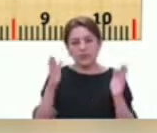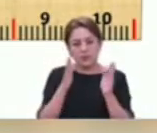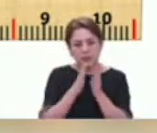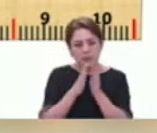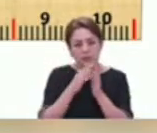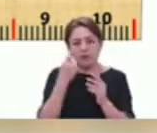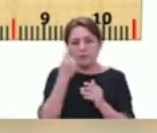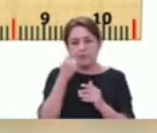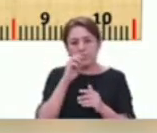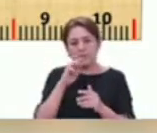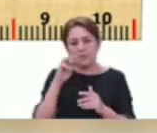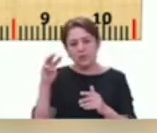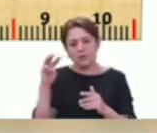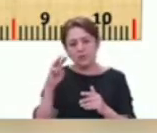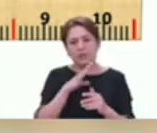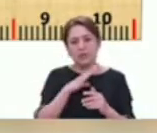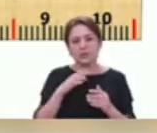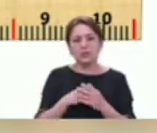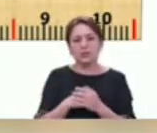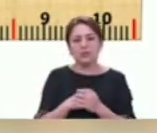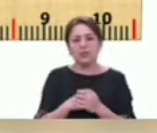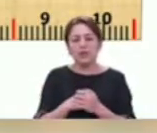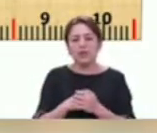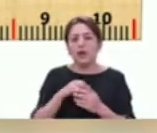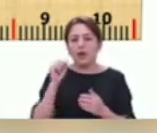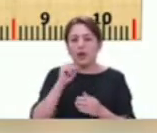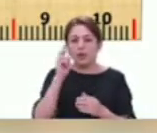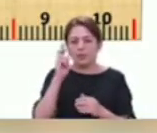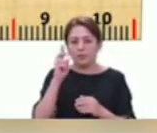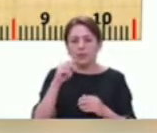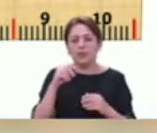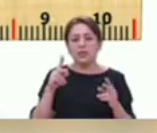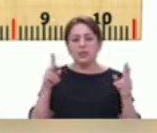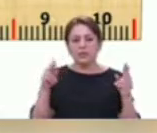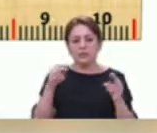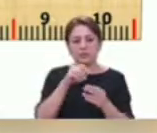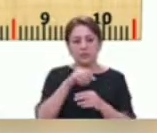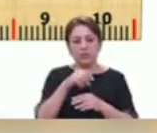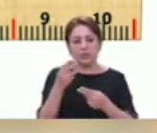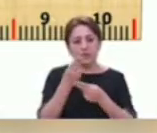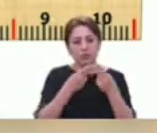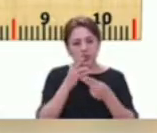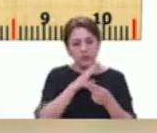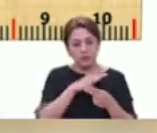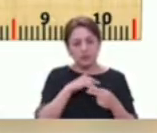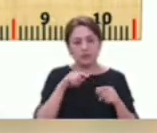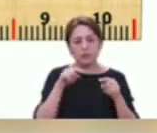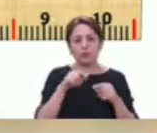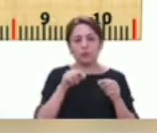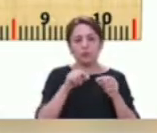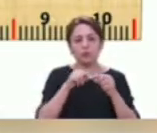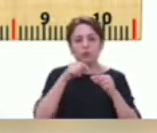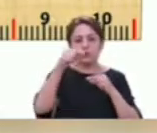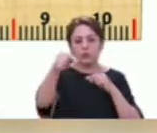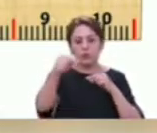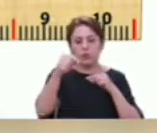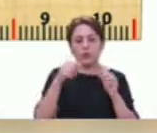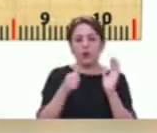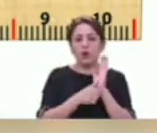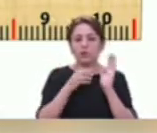esa 1 millimetrdan ekan. Mana AB kesmani chizib oldik. AB kesmaning uzunligi